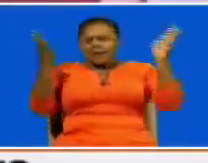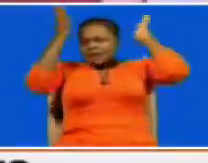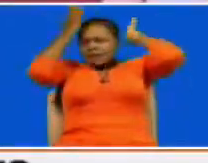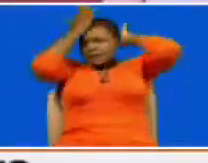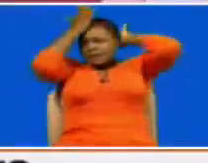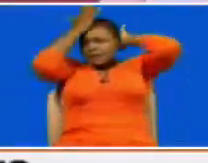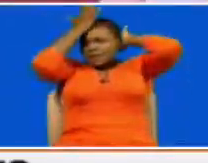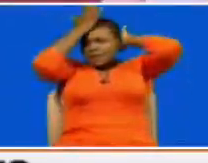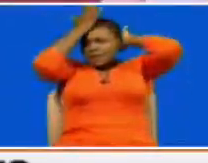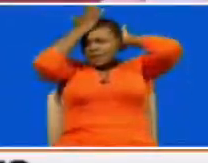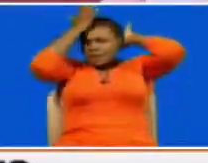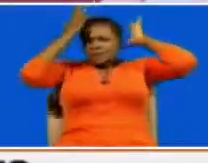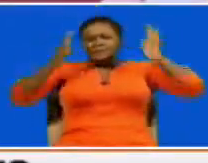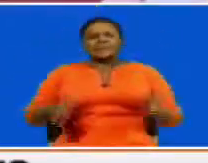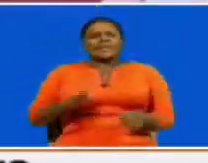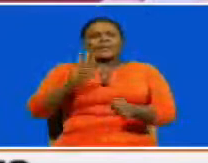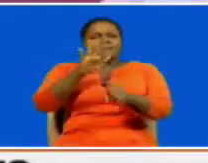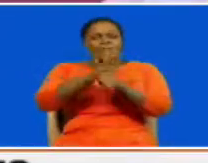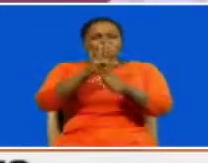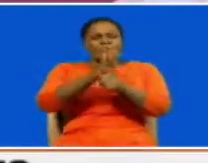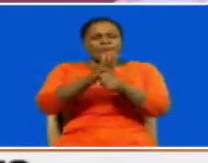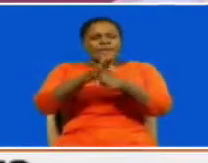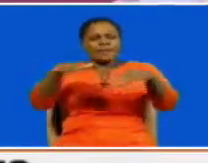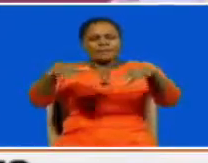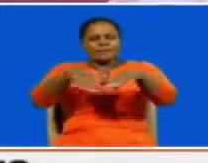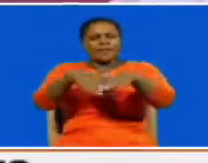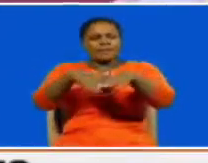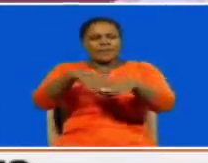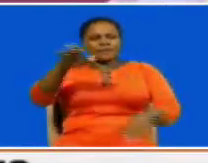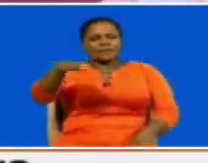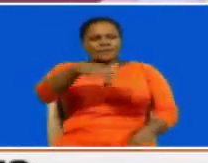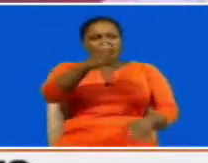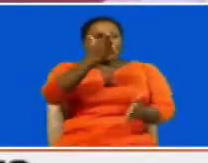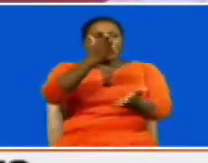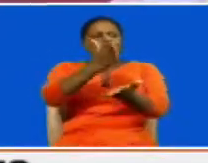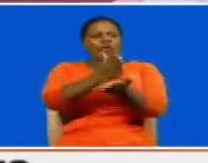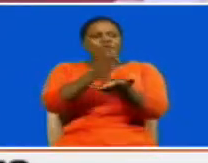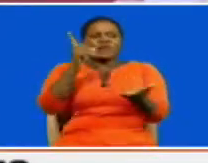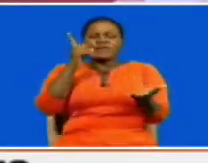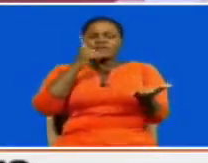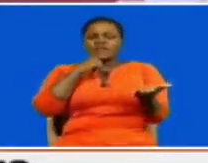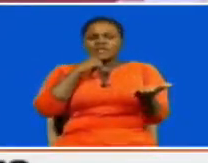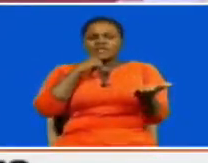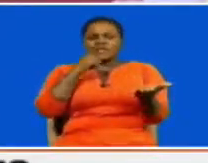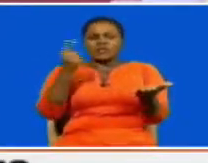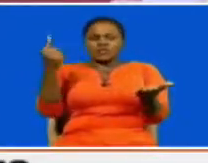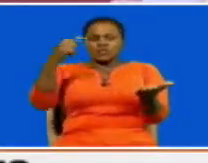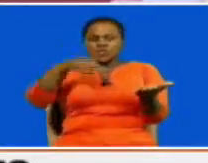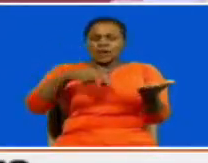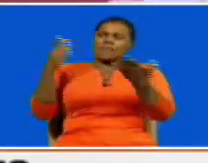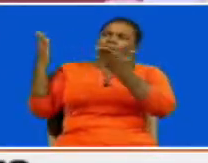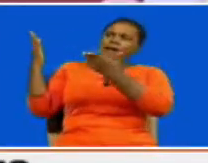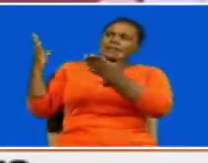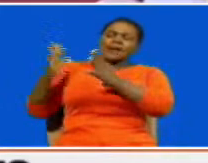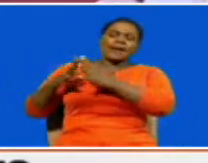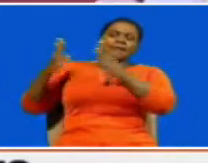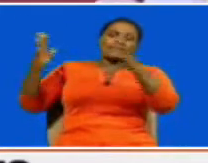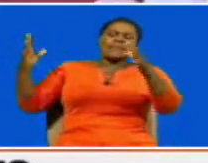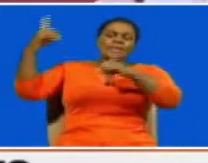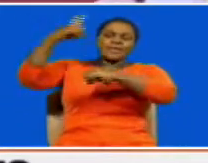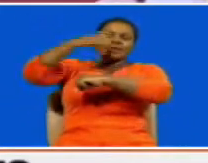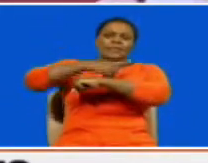Kakamega. And quite a number of members of parliament have confirmed to come here, so it will be a very big